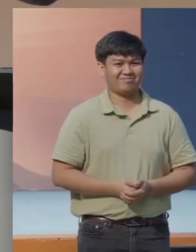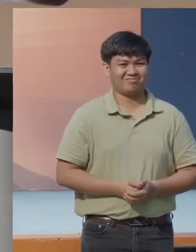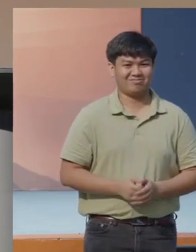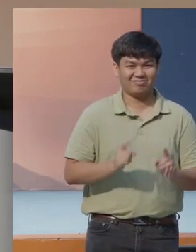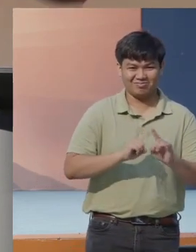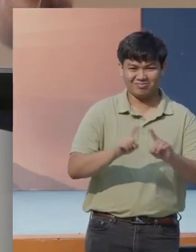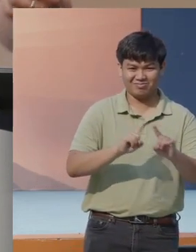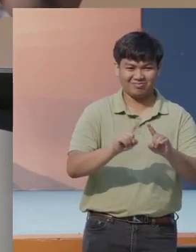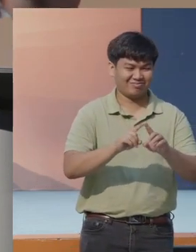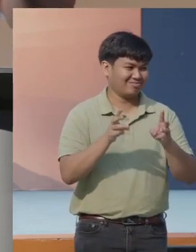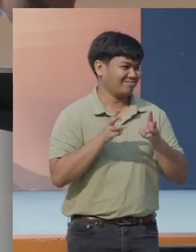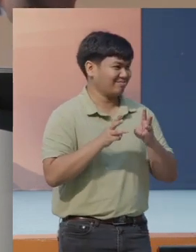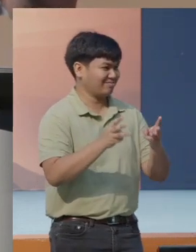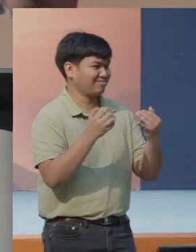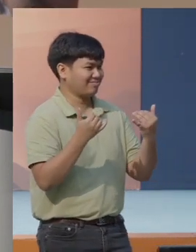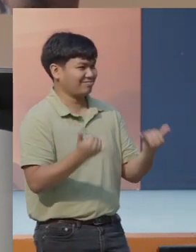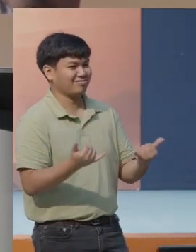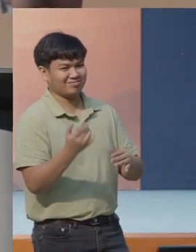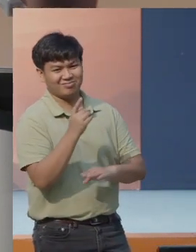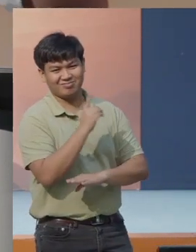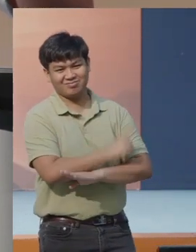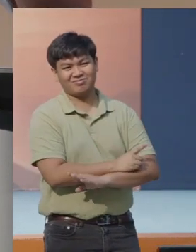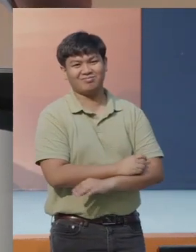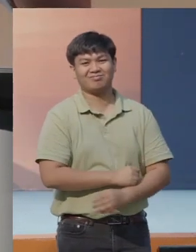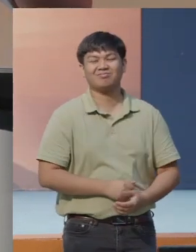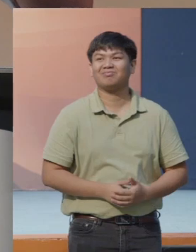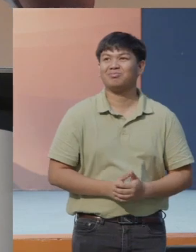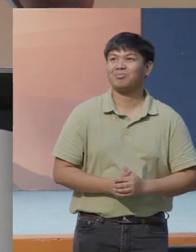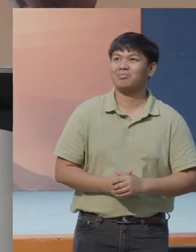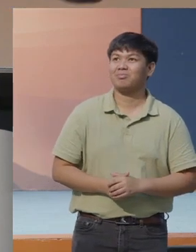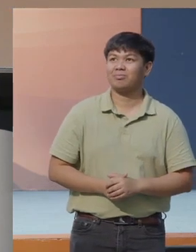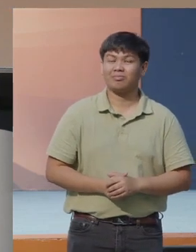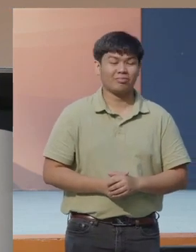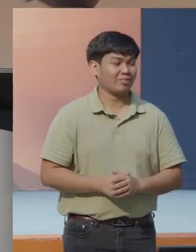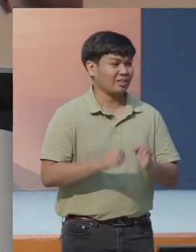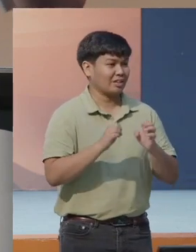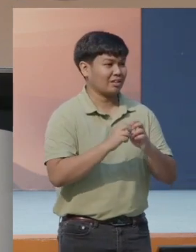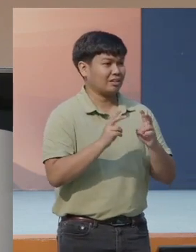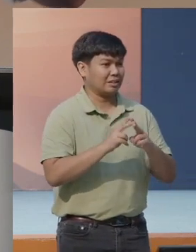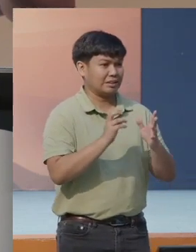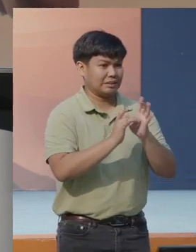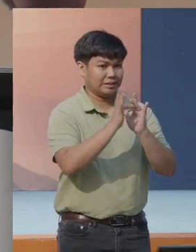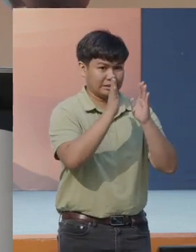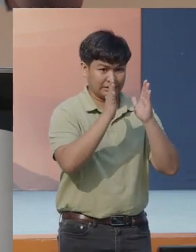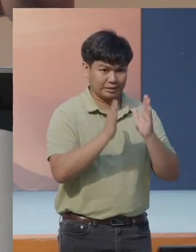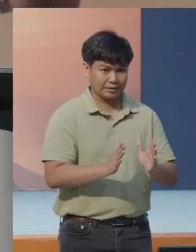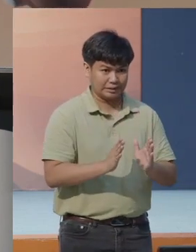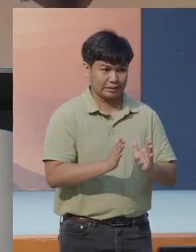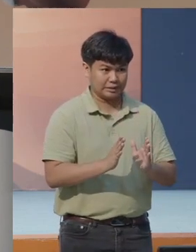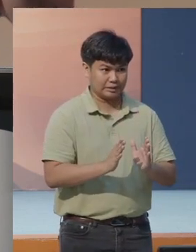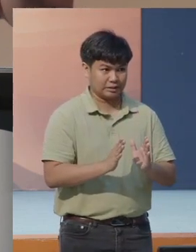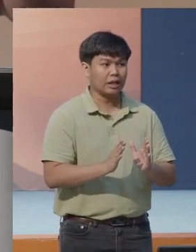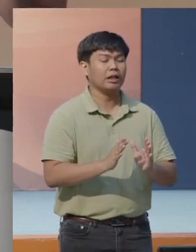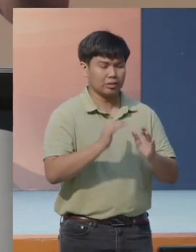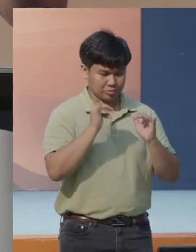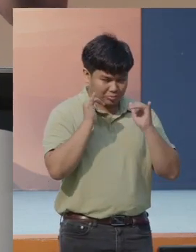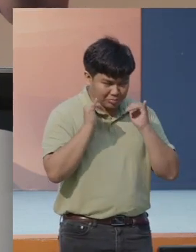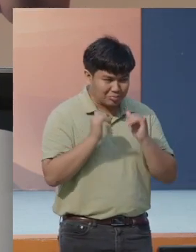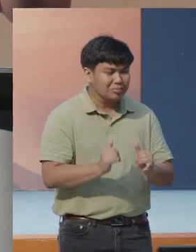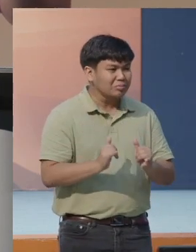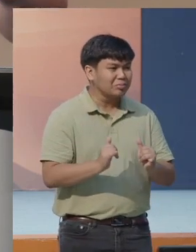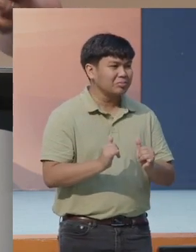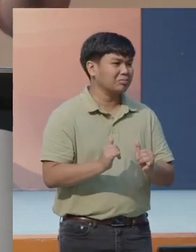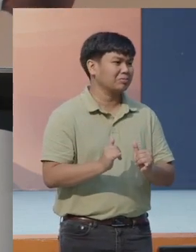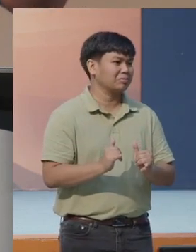different ways today. But even a Christian, sadly, still has a